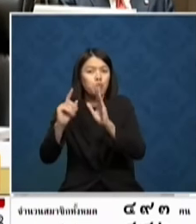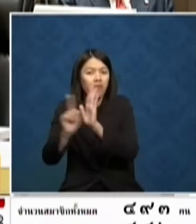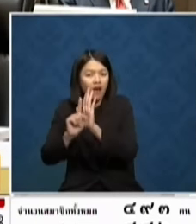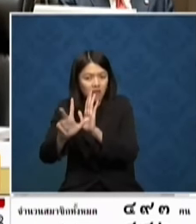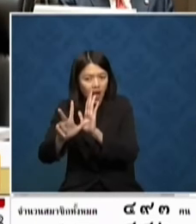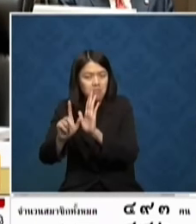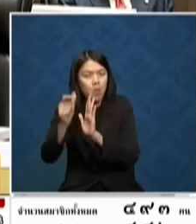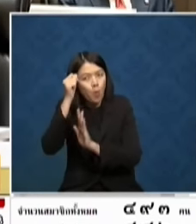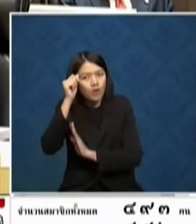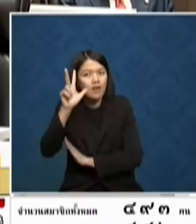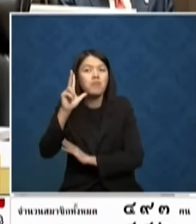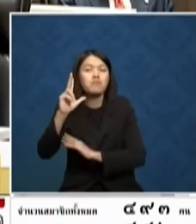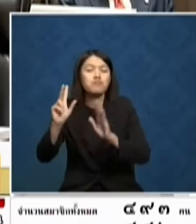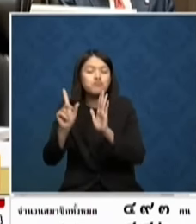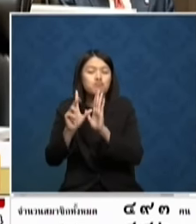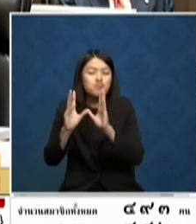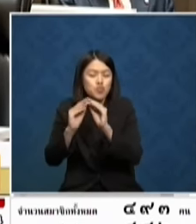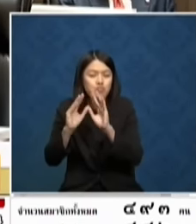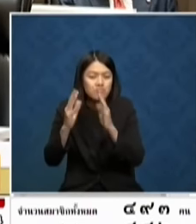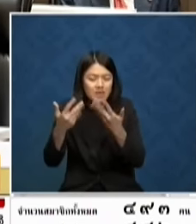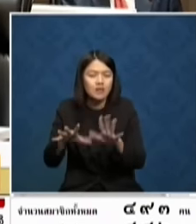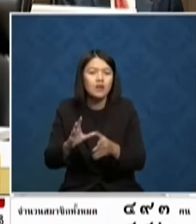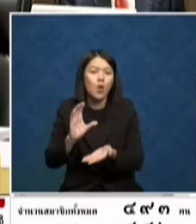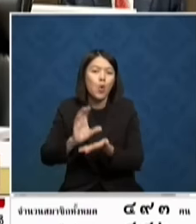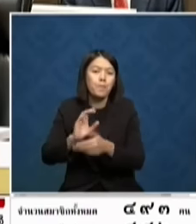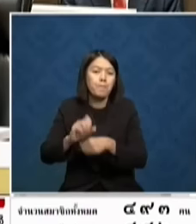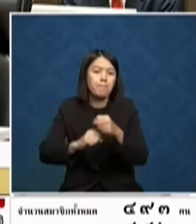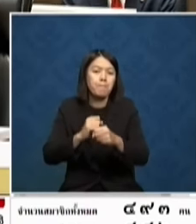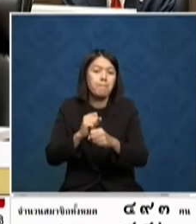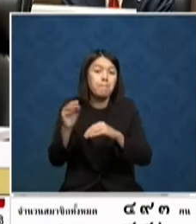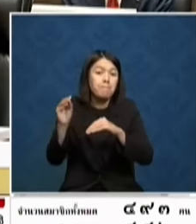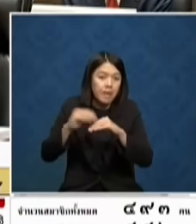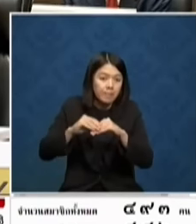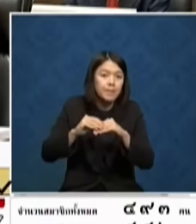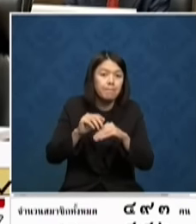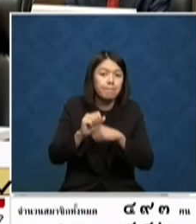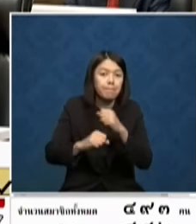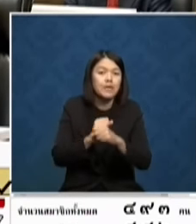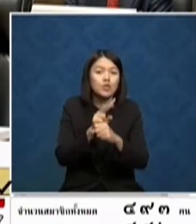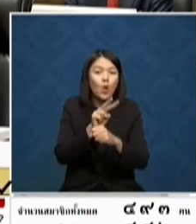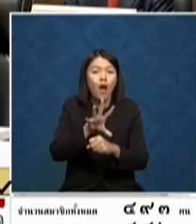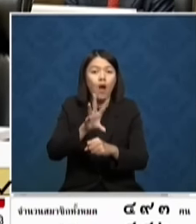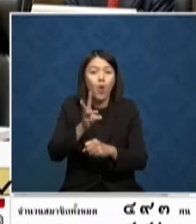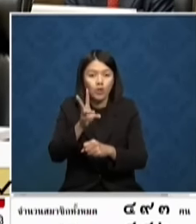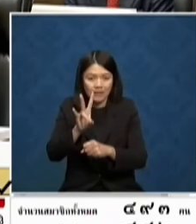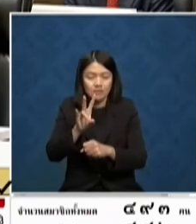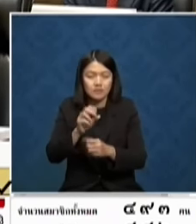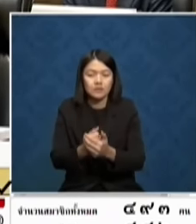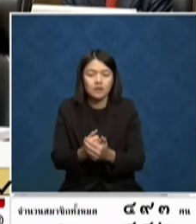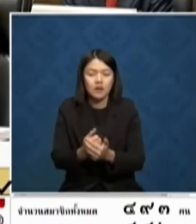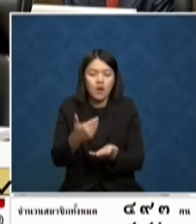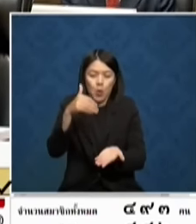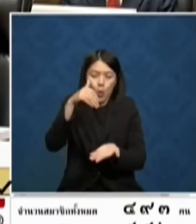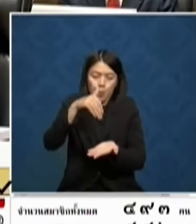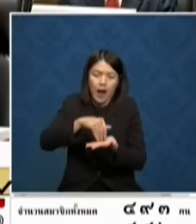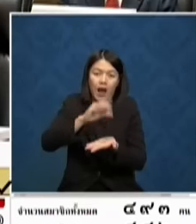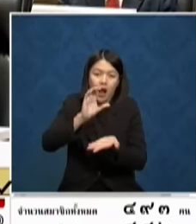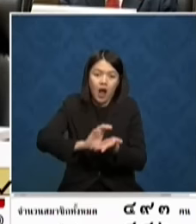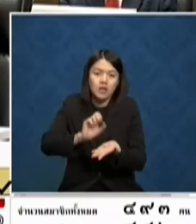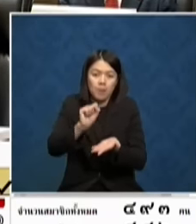างในส่วนของรายการเพื่อกระตุ้นเศรษฐกิจเช่นกันก็คือถ้าไม่มีเงินก็ต้องกู้เพราะประชาชนเนี่ยเขาก็รออยู่เช่นเดีย